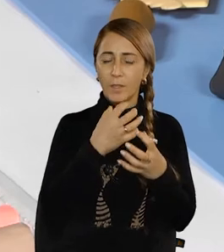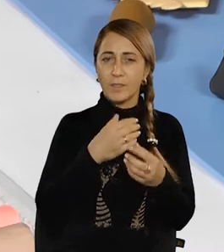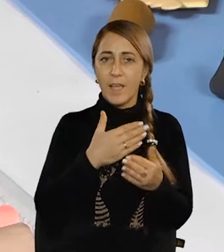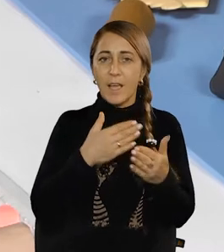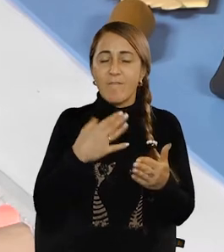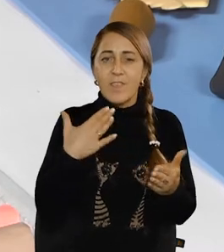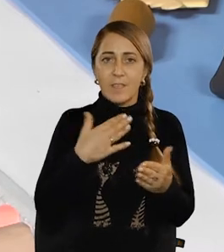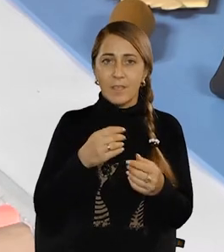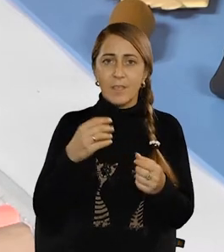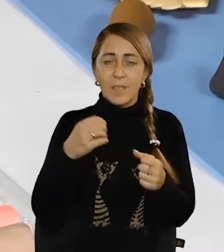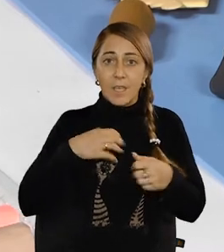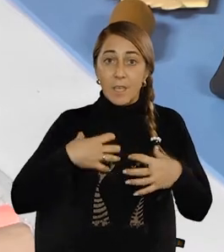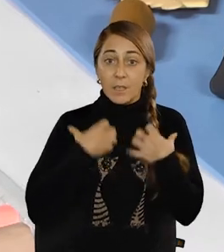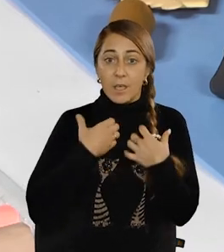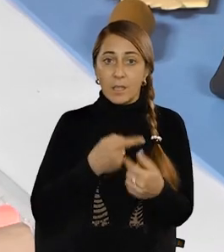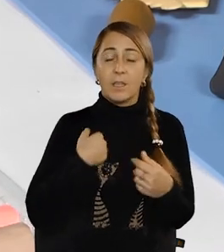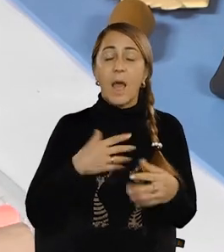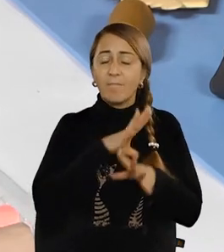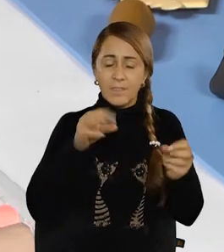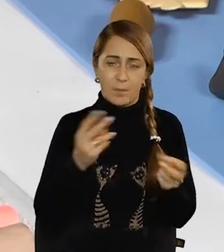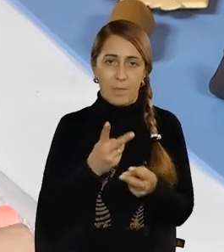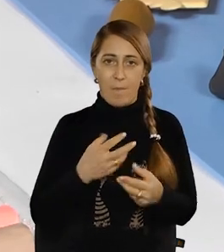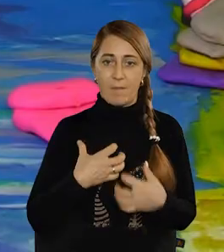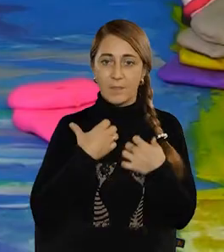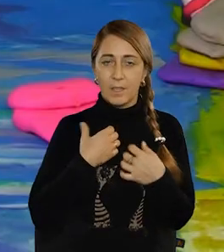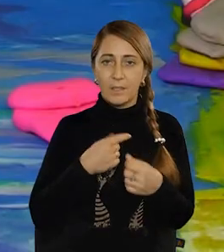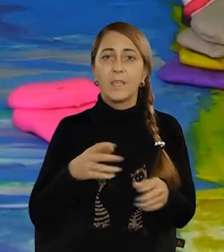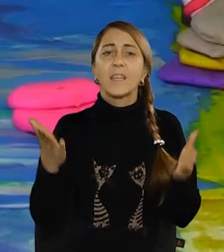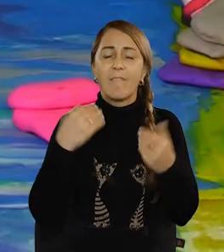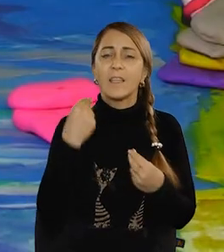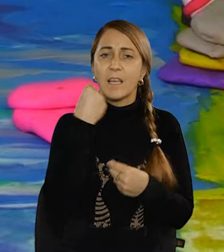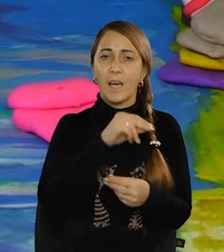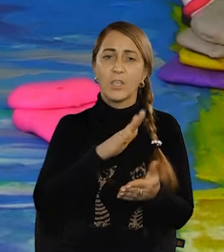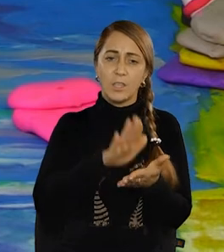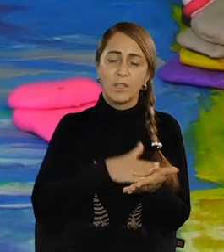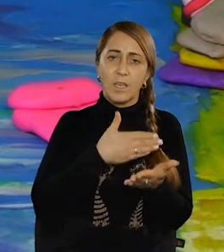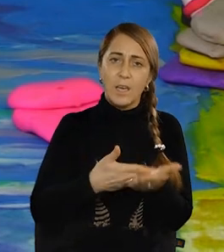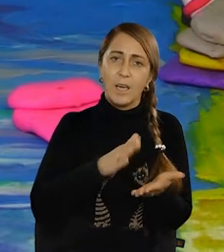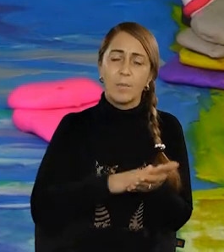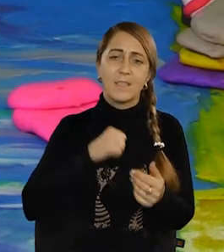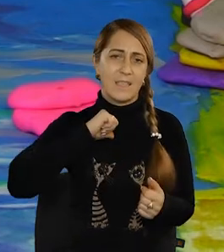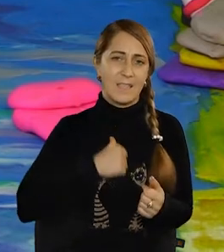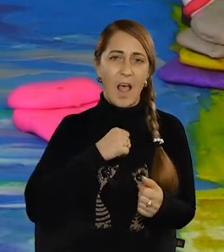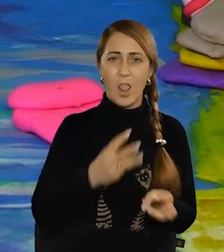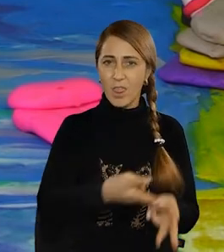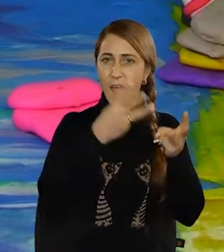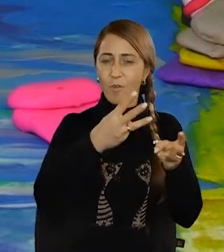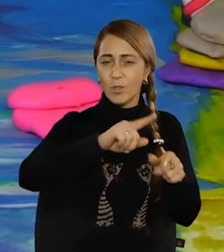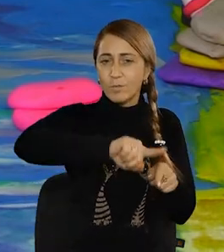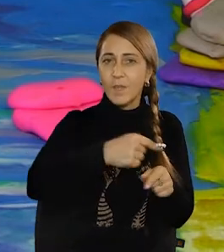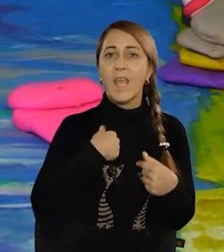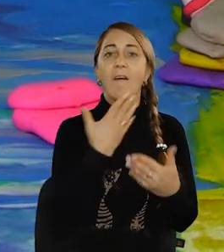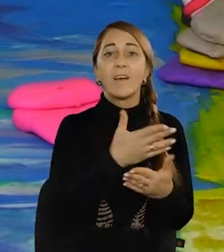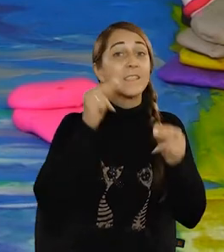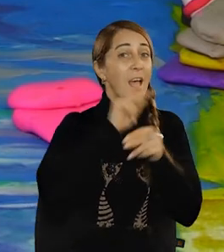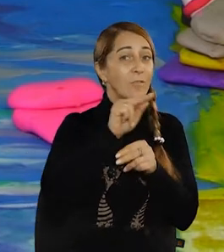від стресу. Нам усім потрібно відійти від стресу. Давайте краще смажити хлібчик та сало на вогнищі. Я вас навчу.